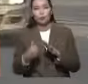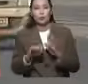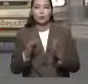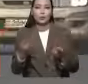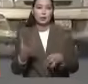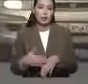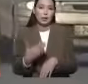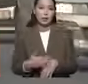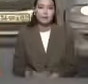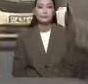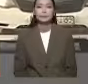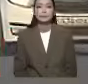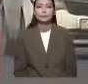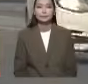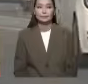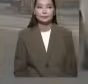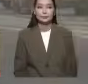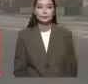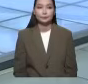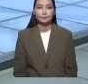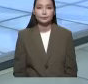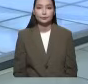Әсет Еленбаев, Астана Таймс, Алматы.